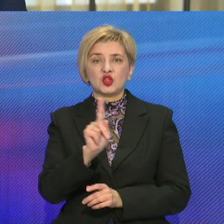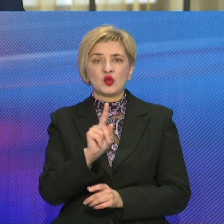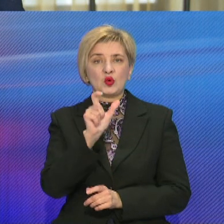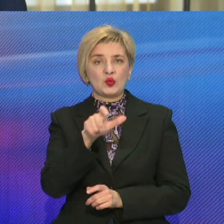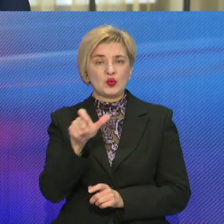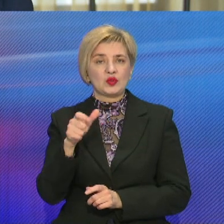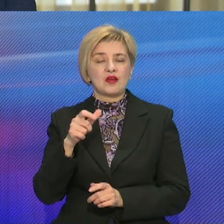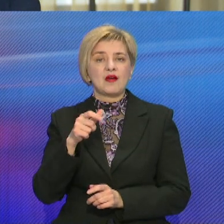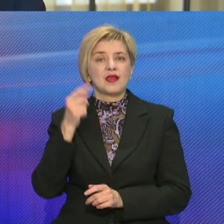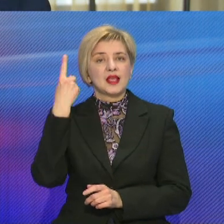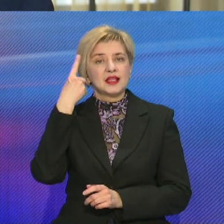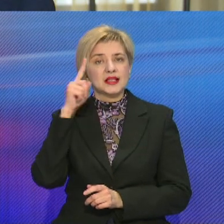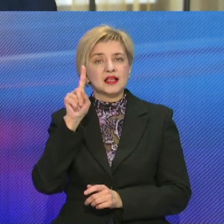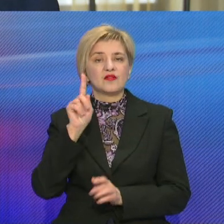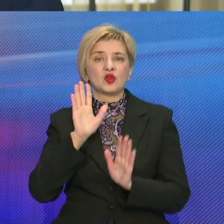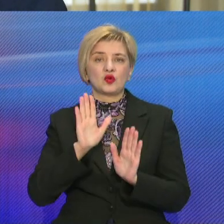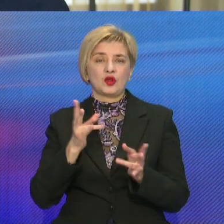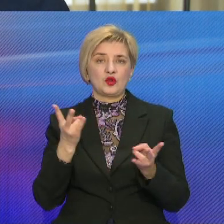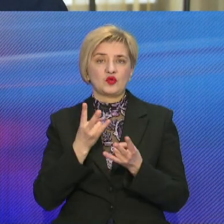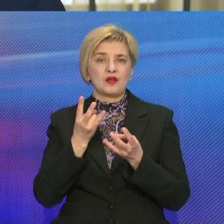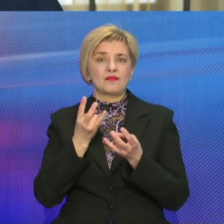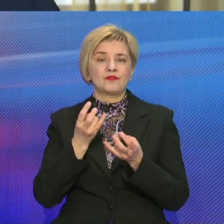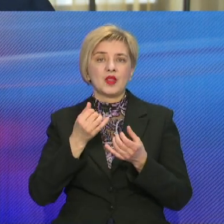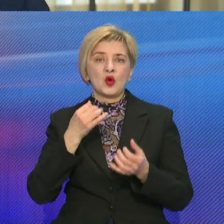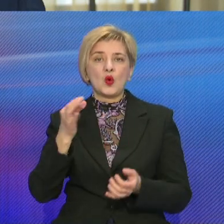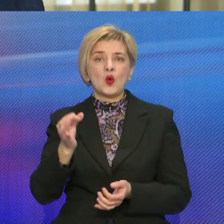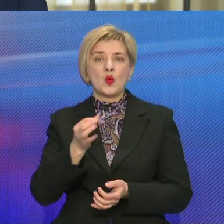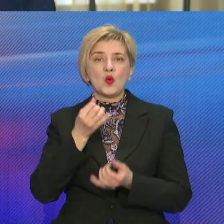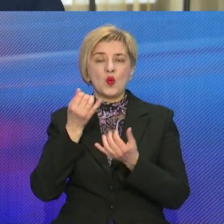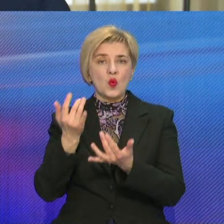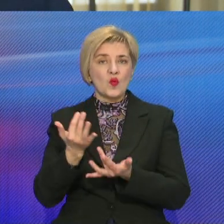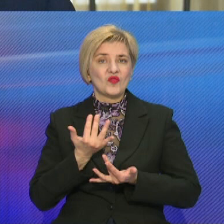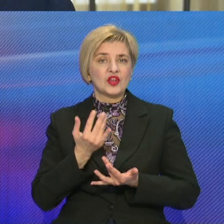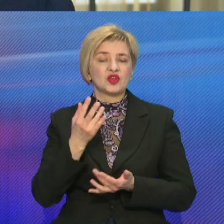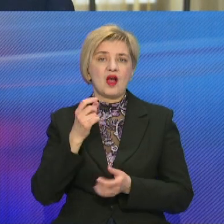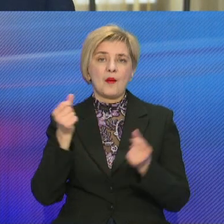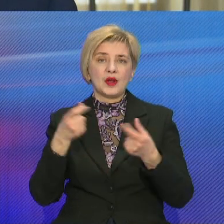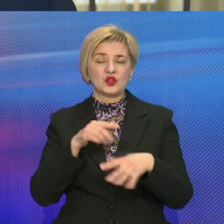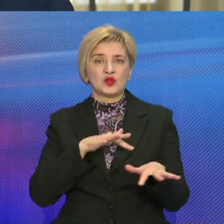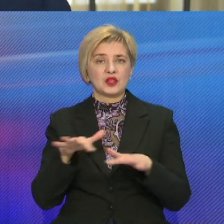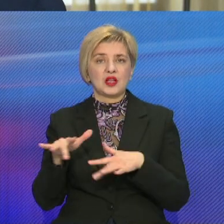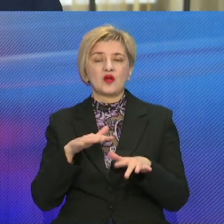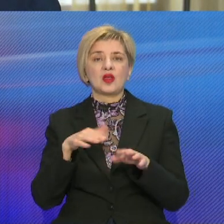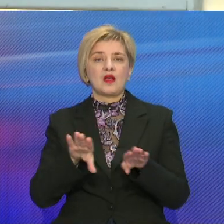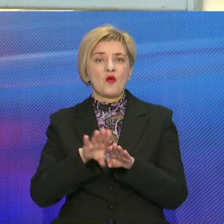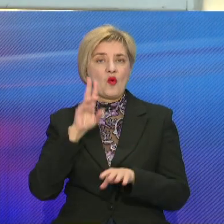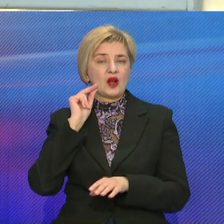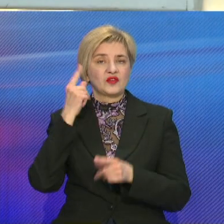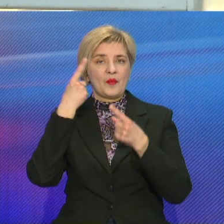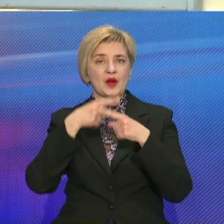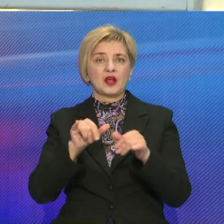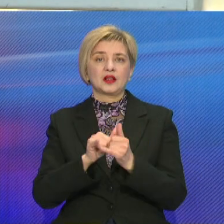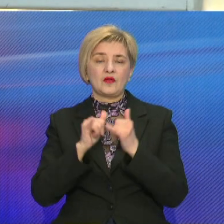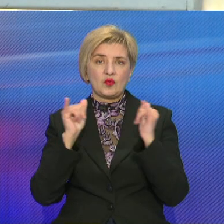принципе, инициативные, их только нужно увлечь, определенные идеи повести за собой, такое количество проектов становится больше и больше.